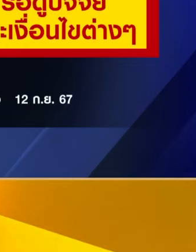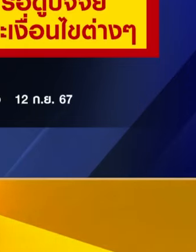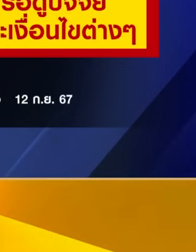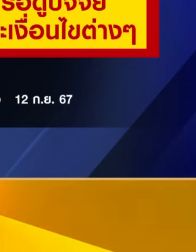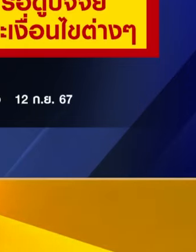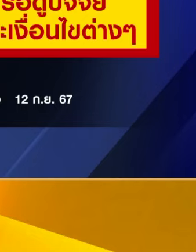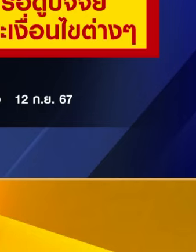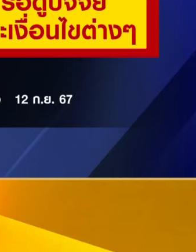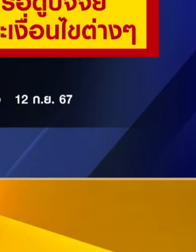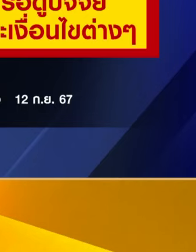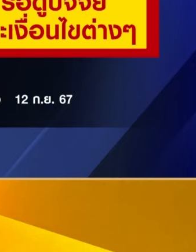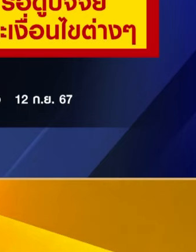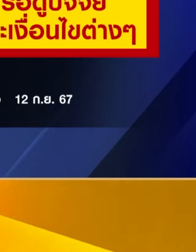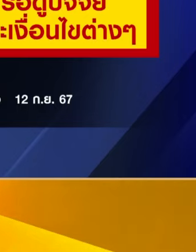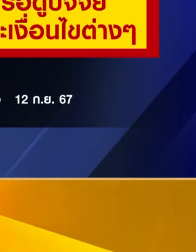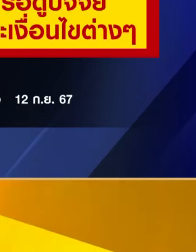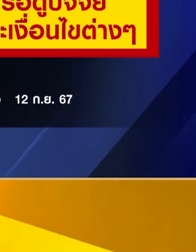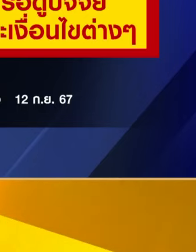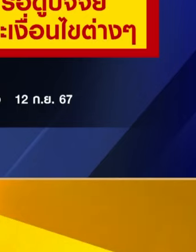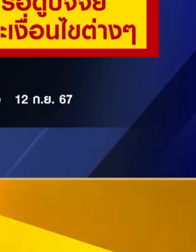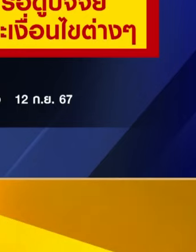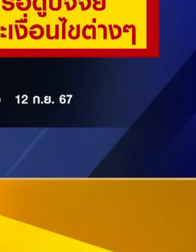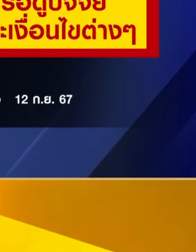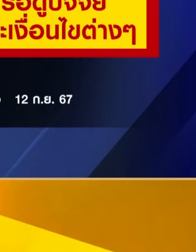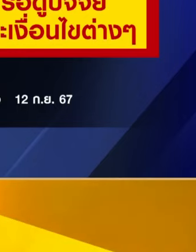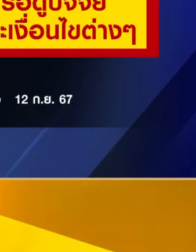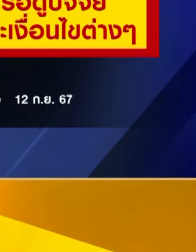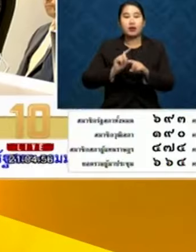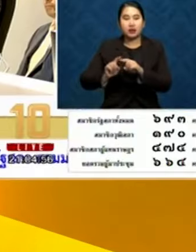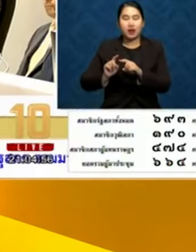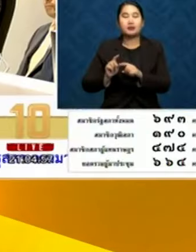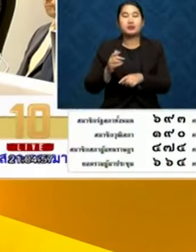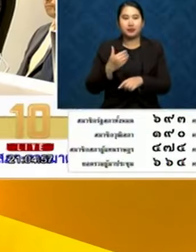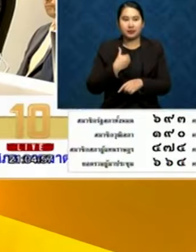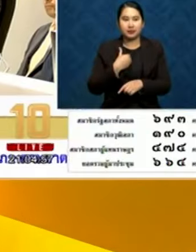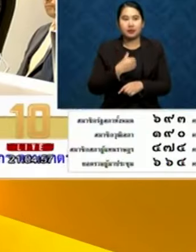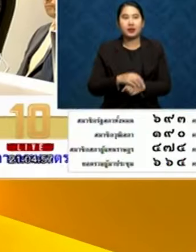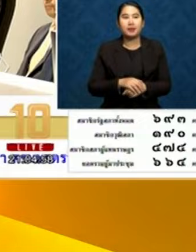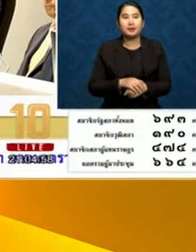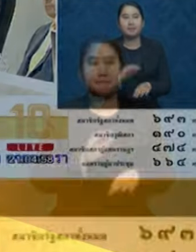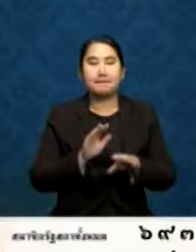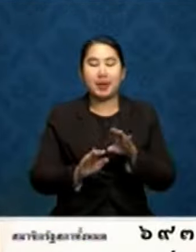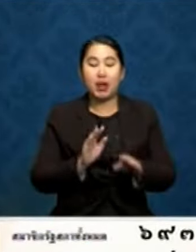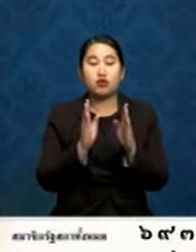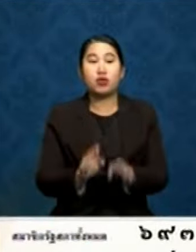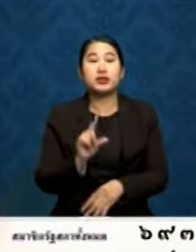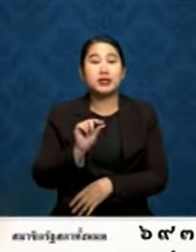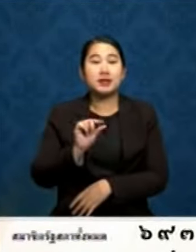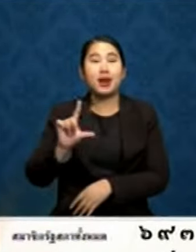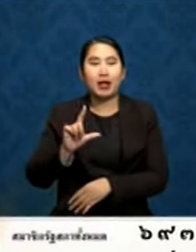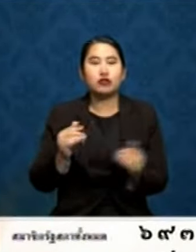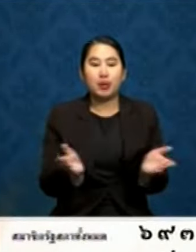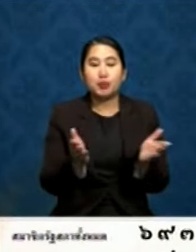อ้าเมื่อวานนี้คุณจุลพนวัฒน์รัฐมนตรีช่วยคลังชี้แจงกรณีิั Wetยืนยันว่ามีความพร้อมเรื่องเม็ด